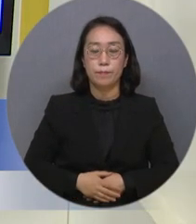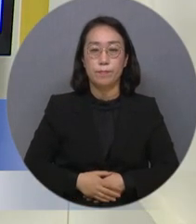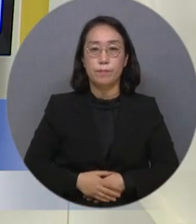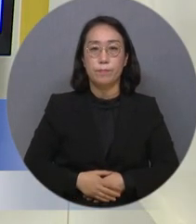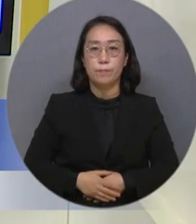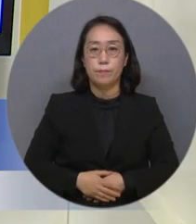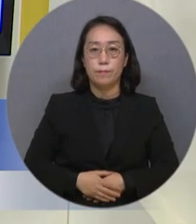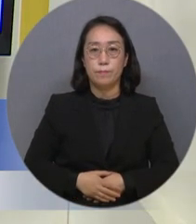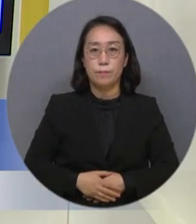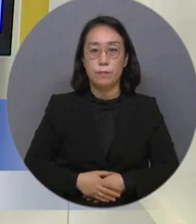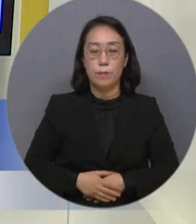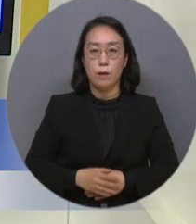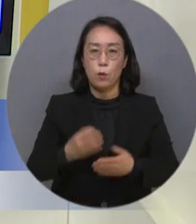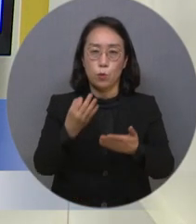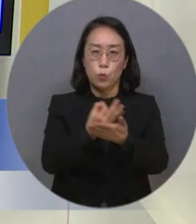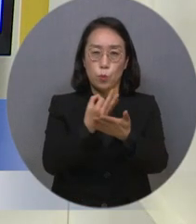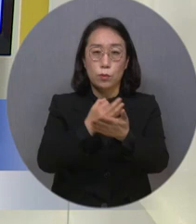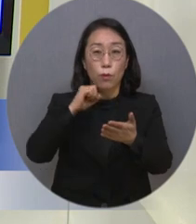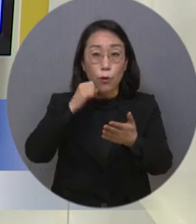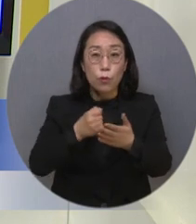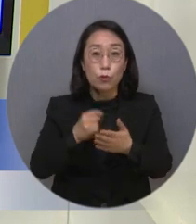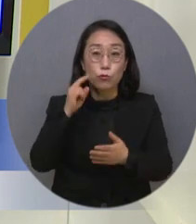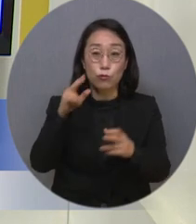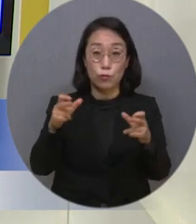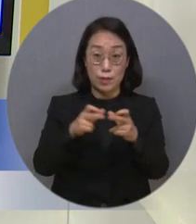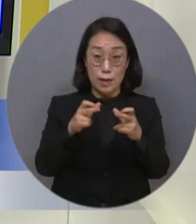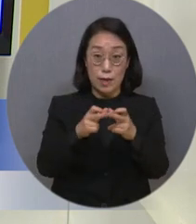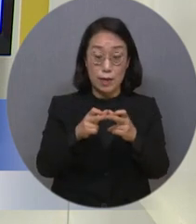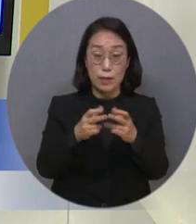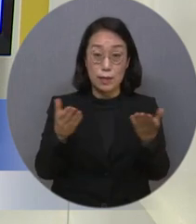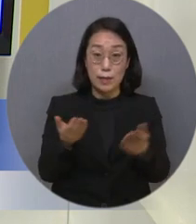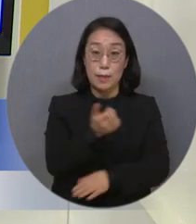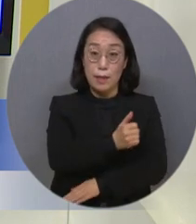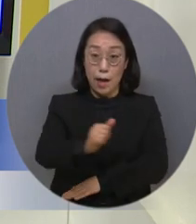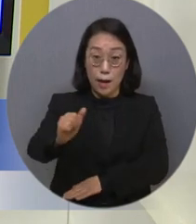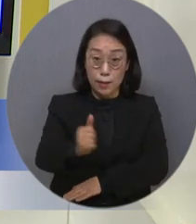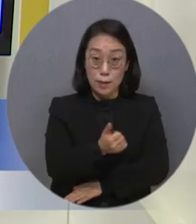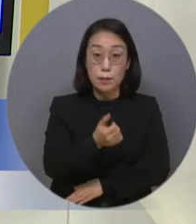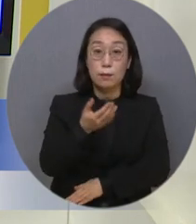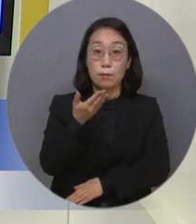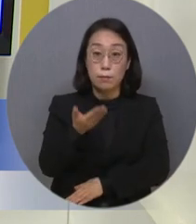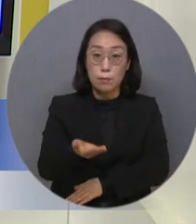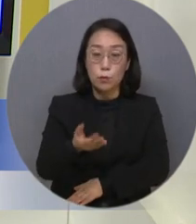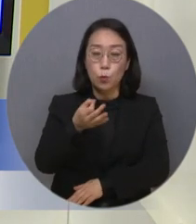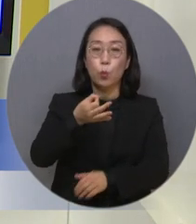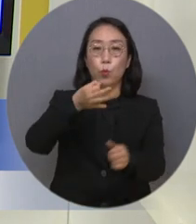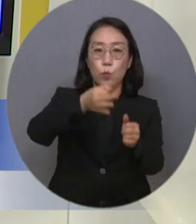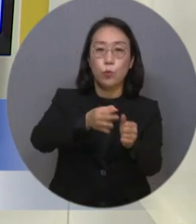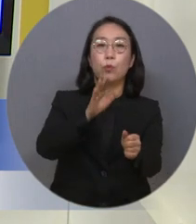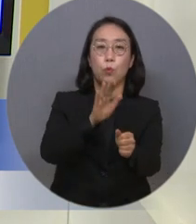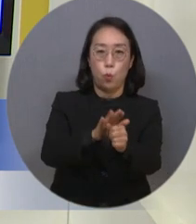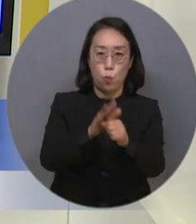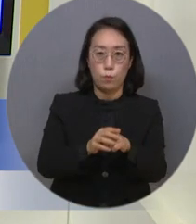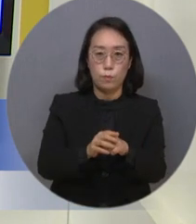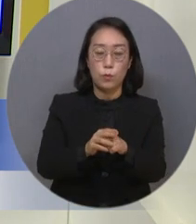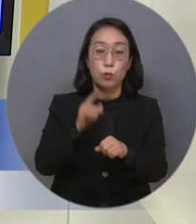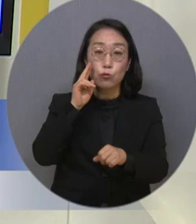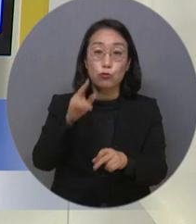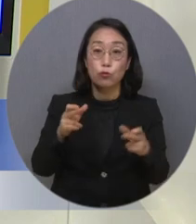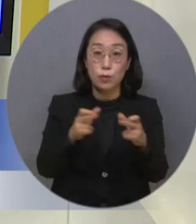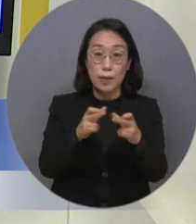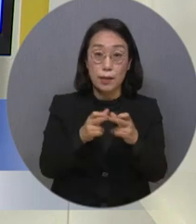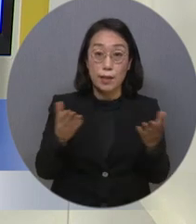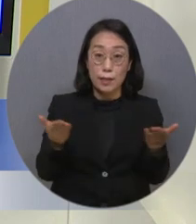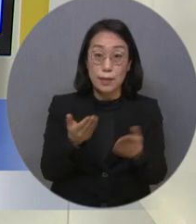다음 소식입니다 저소득 중증장애인 근로자에게 출퇴근시 소요되는 비용이 지원됩니다 정부가 중증장애인